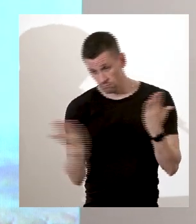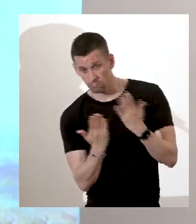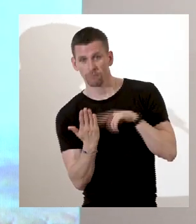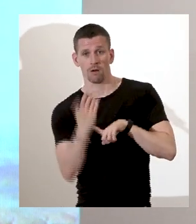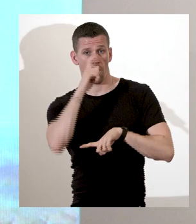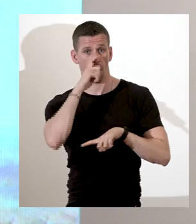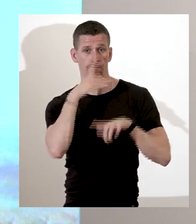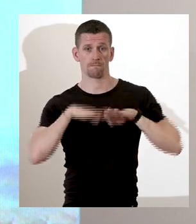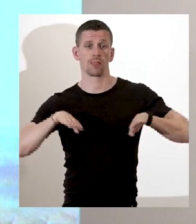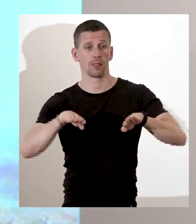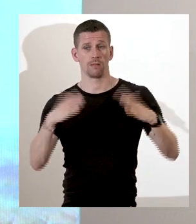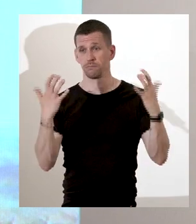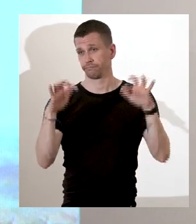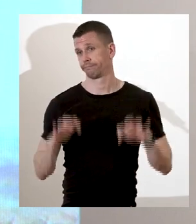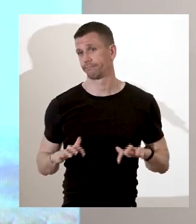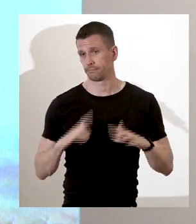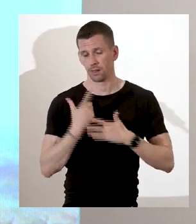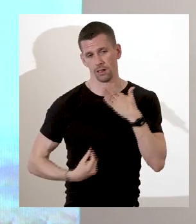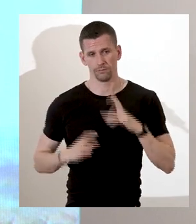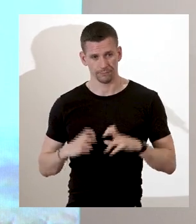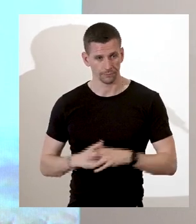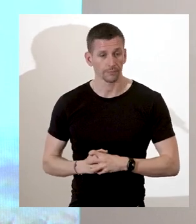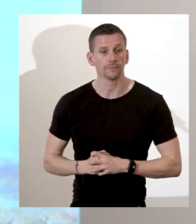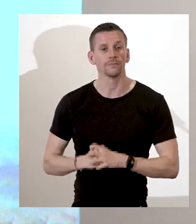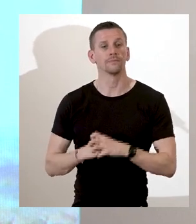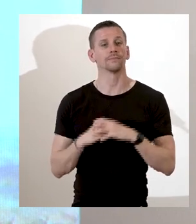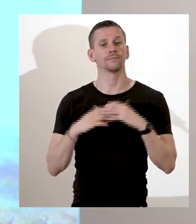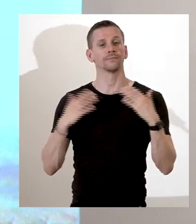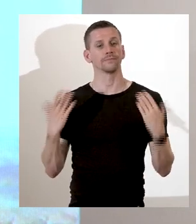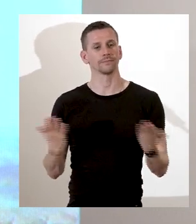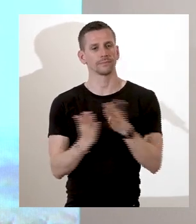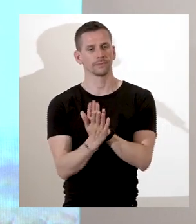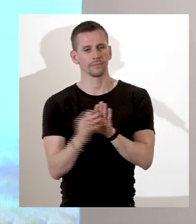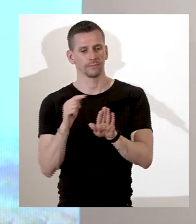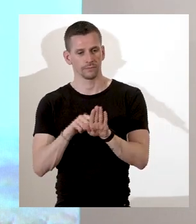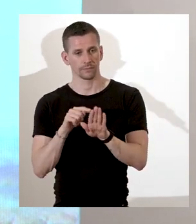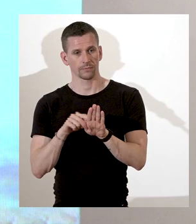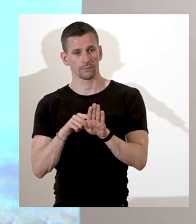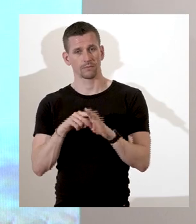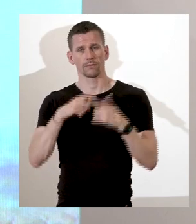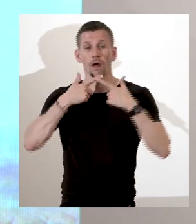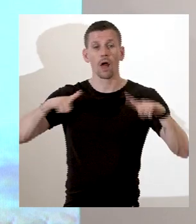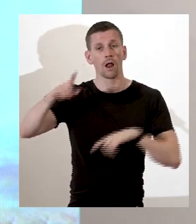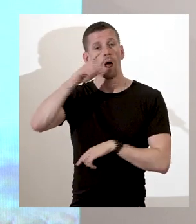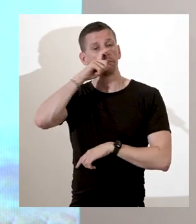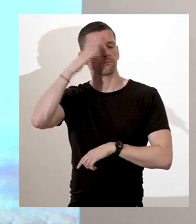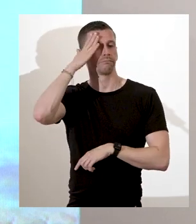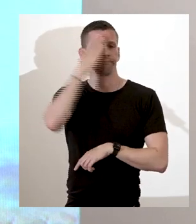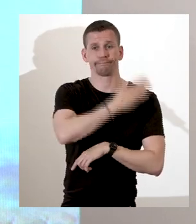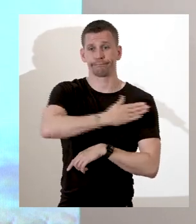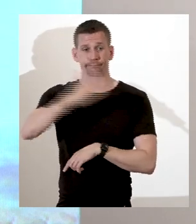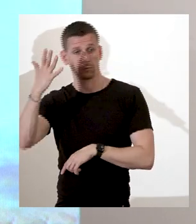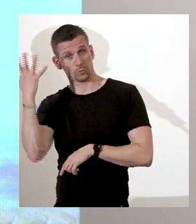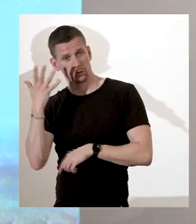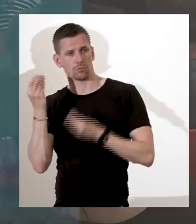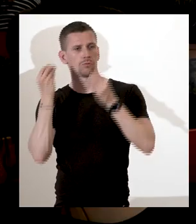des principaux ouvrages en langue arabe, donc qui correspond au mouvement réformiste arabe du